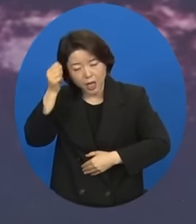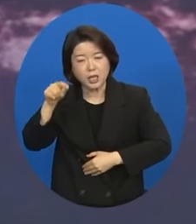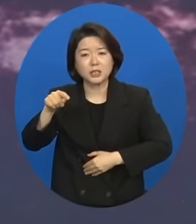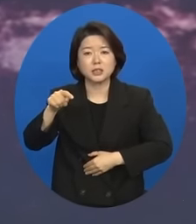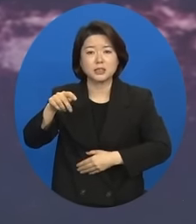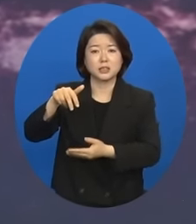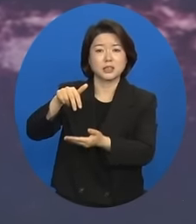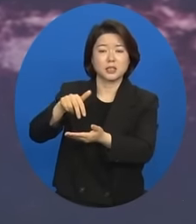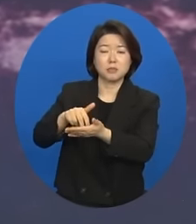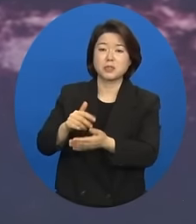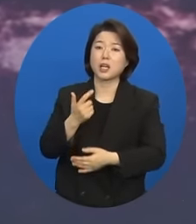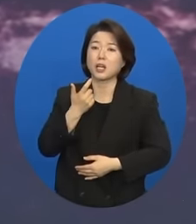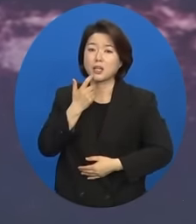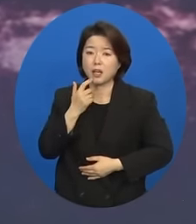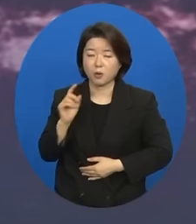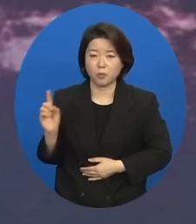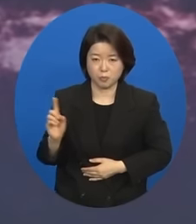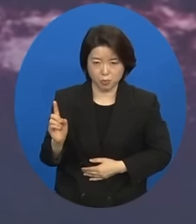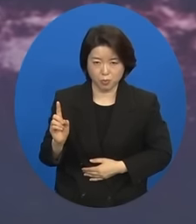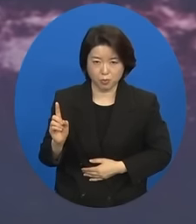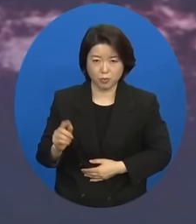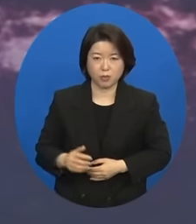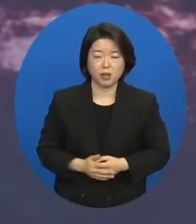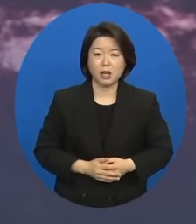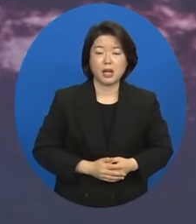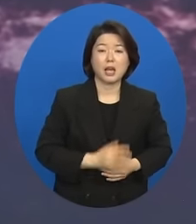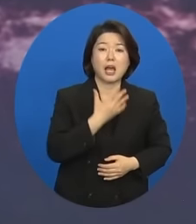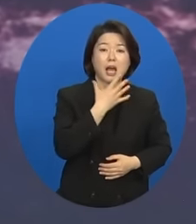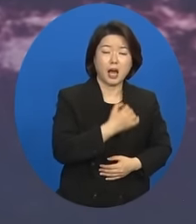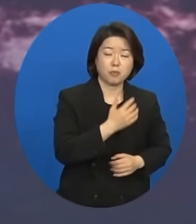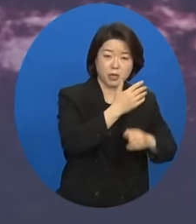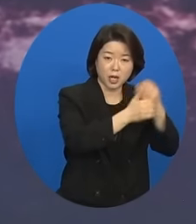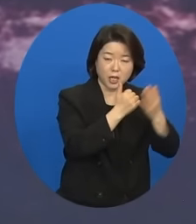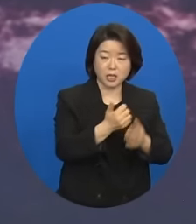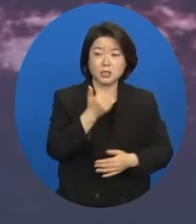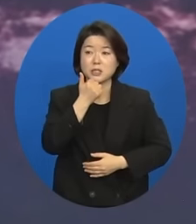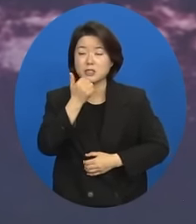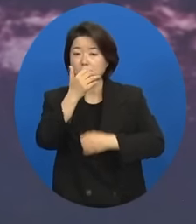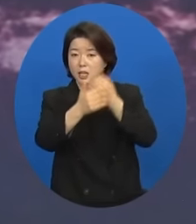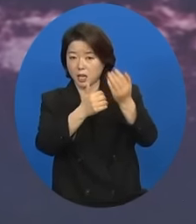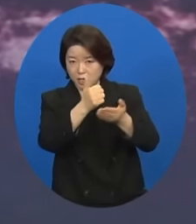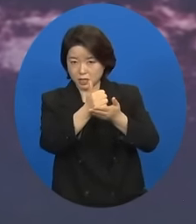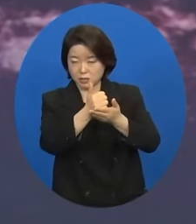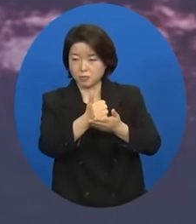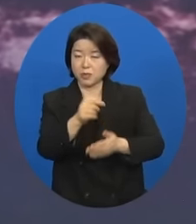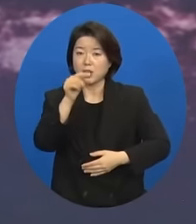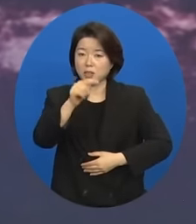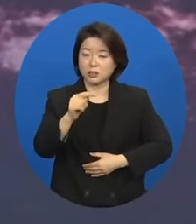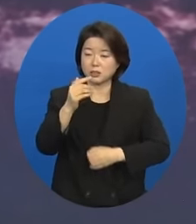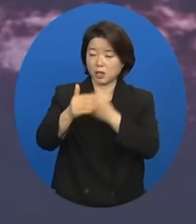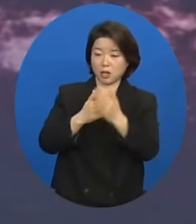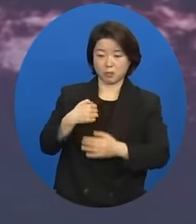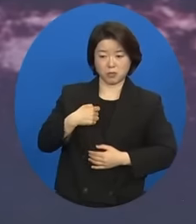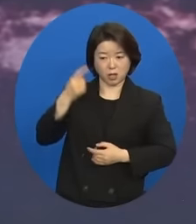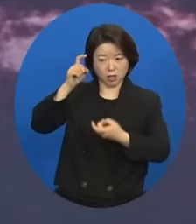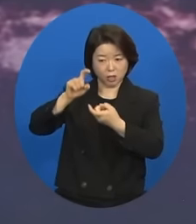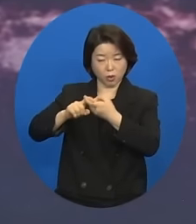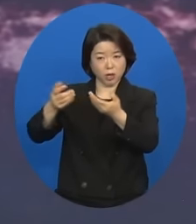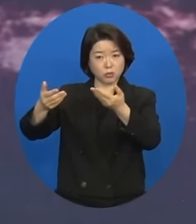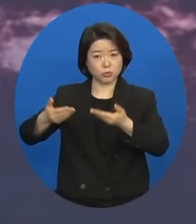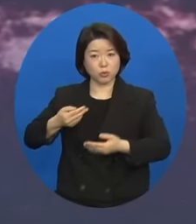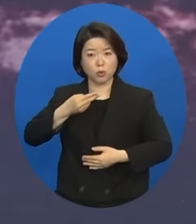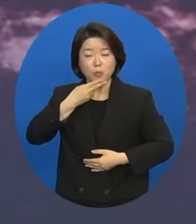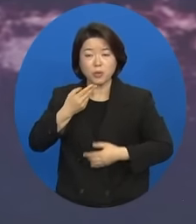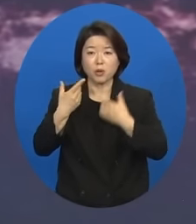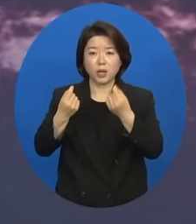무엇이었을까 아브라함의 하나님 이삭의 하나님이라고 했는데 그 하나님이 내게는 관심이 없는 것 같다라는 생각하지